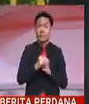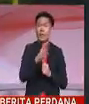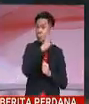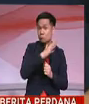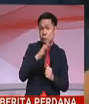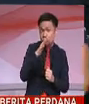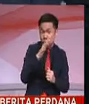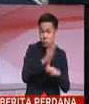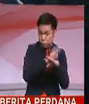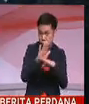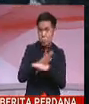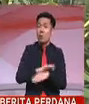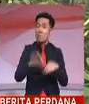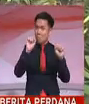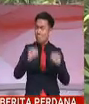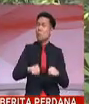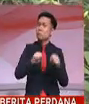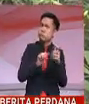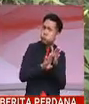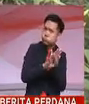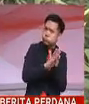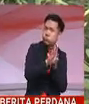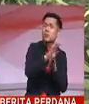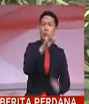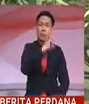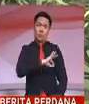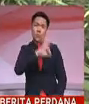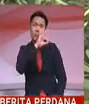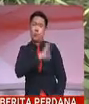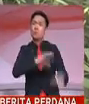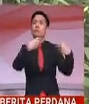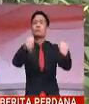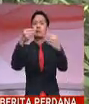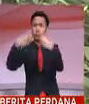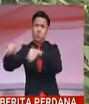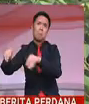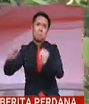mampu mengekalkan daya saing dalam pasaran dan menerima keuntungan hasil jualan mereka.